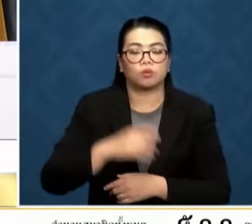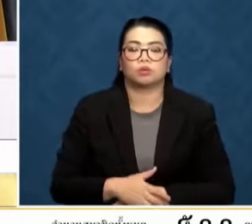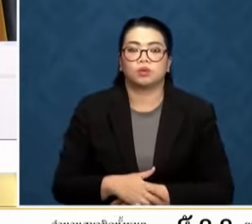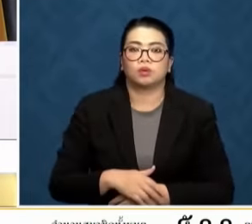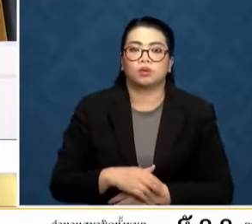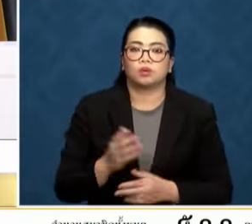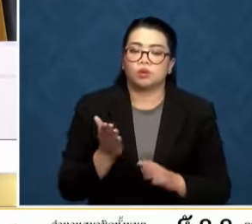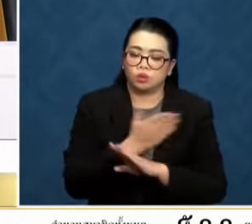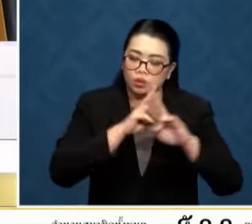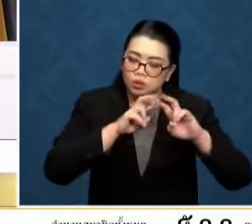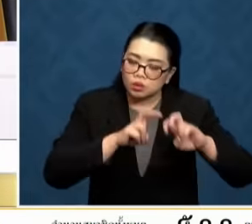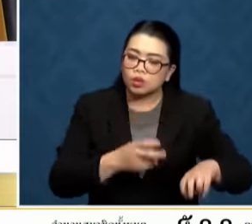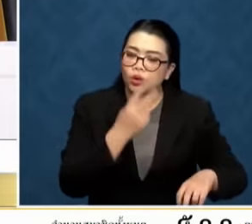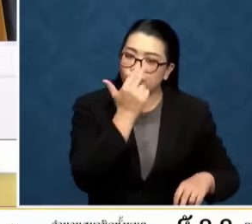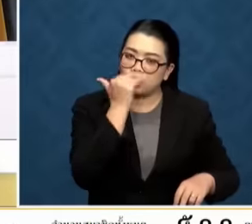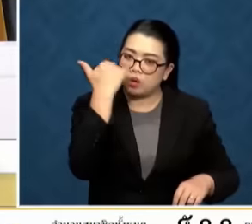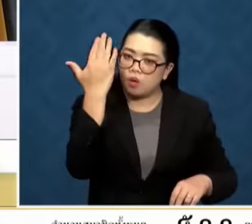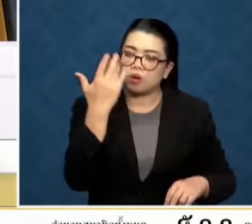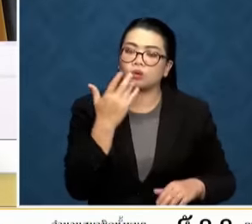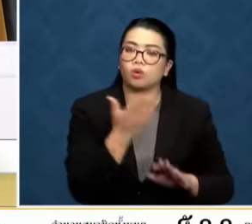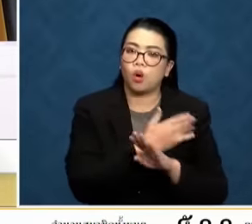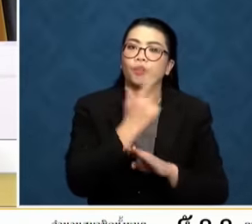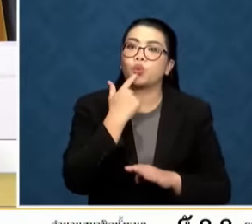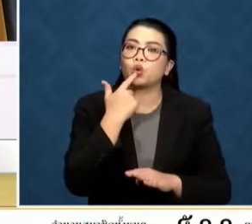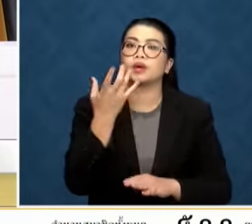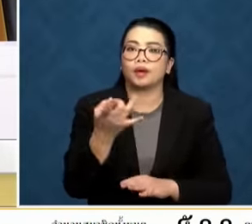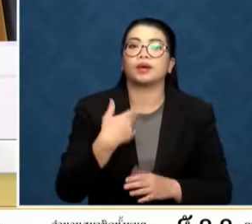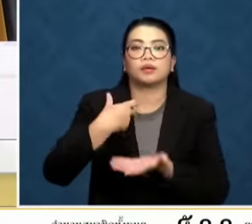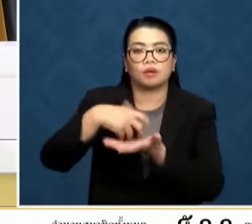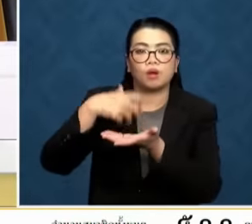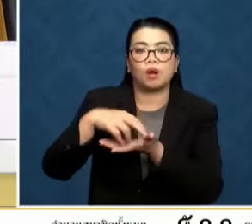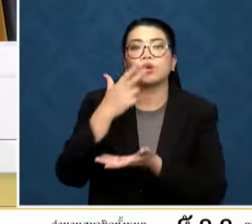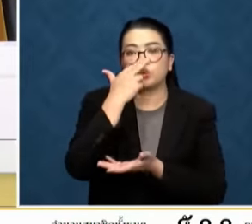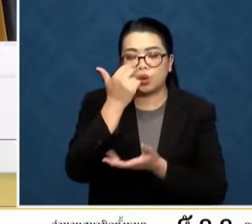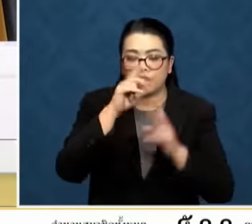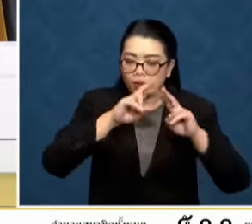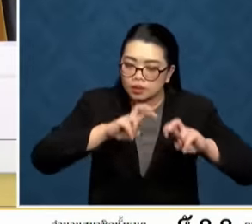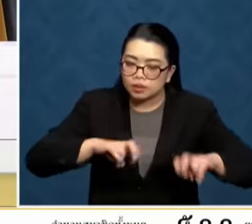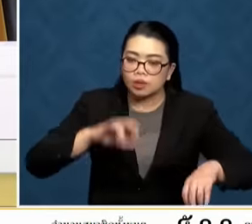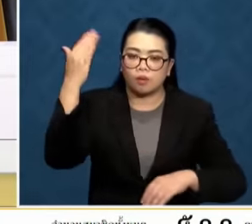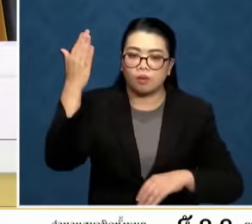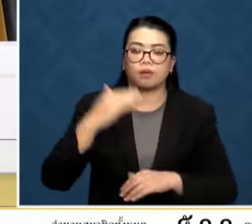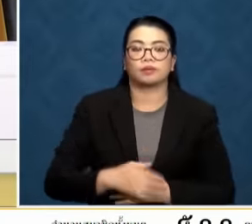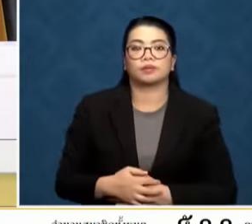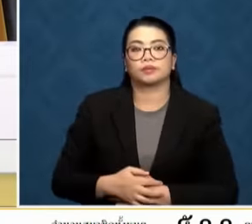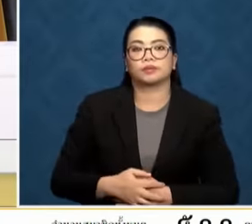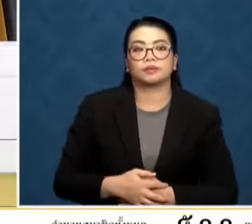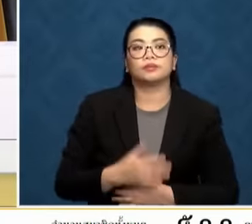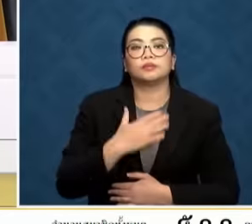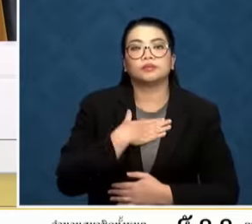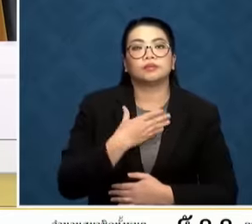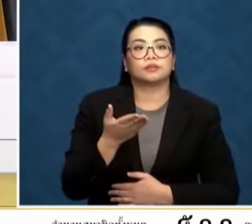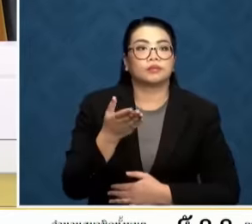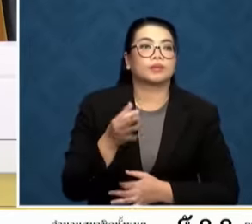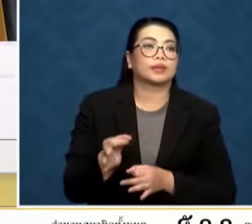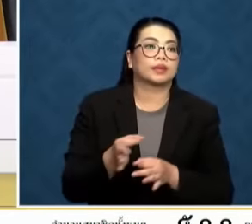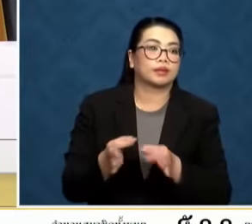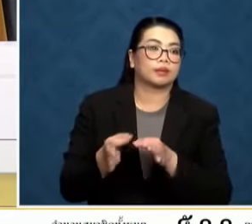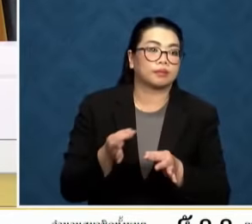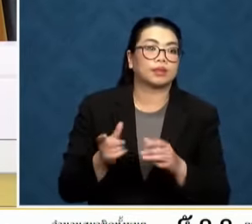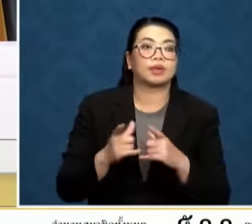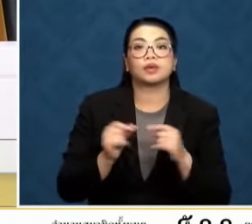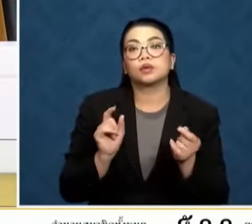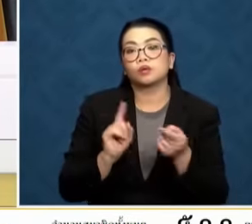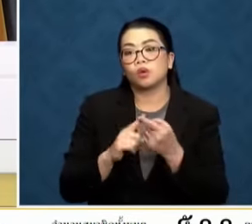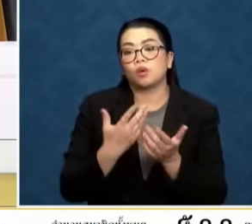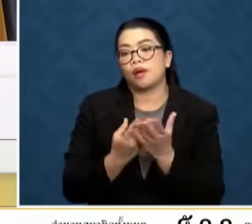สาธารณะทุกท่านครับนี่คือสิ่งที่อยากจะชี้แจงให้กับทุกท่านได้ทราบในเรื่องของ